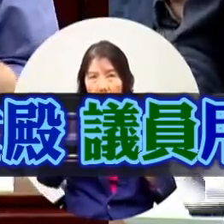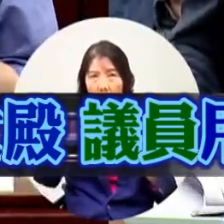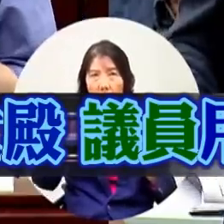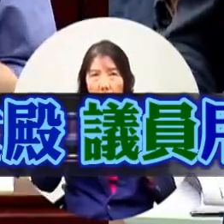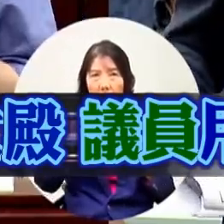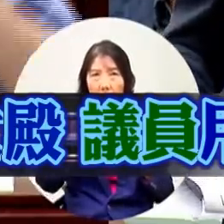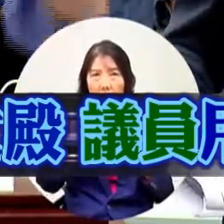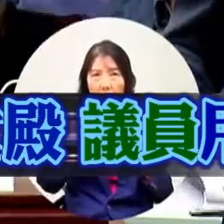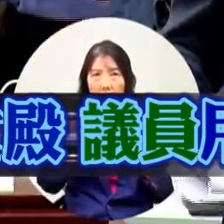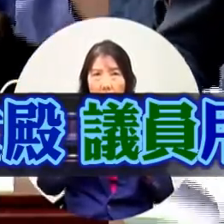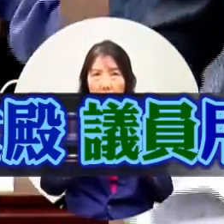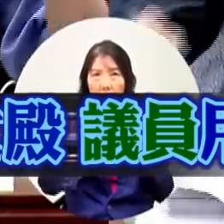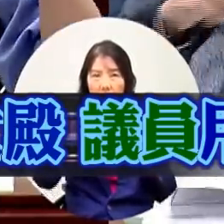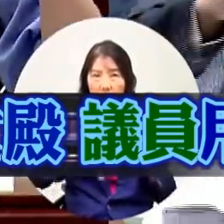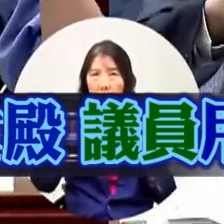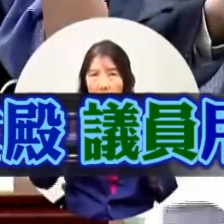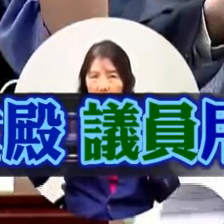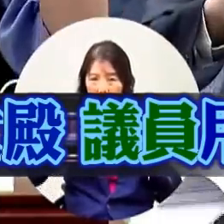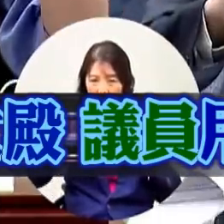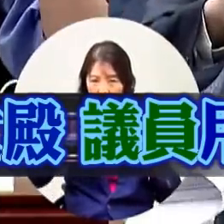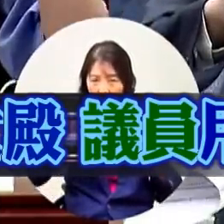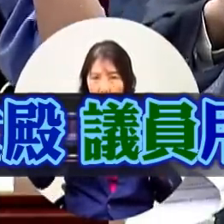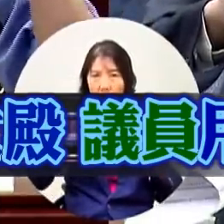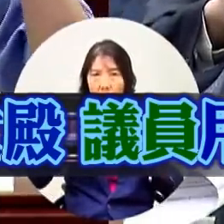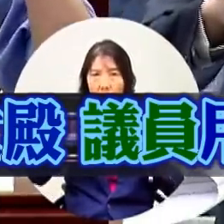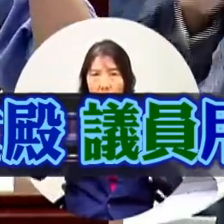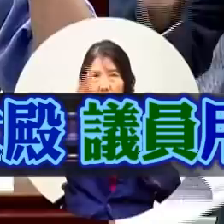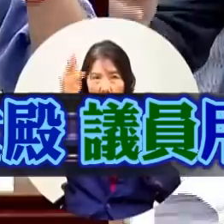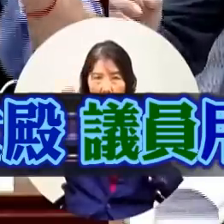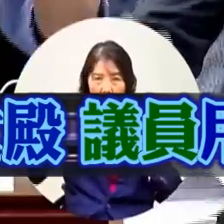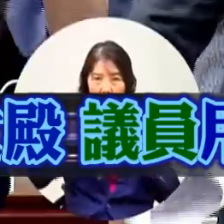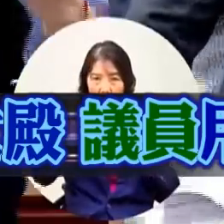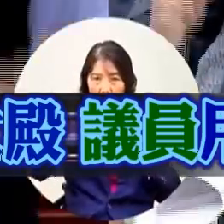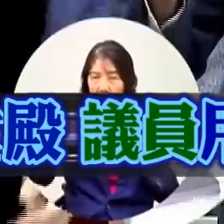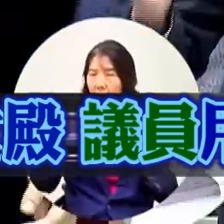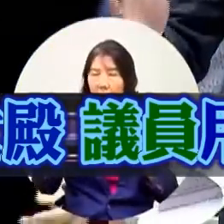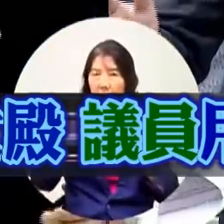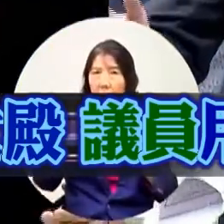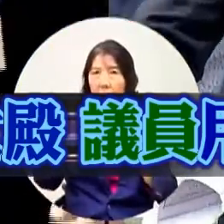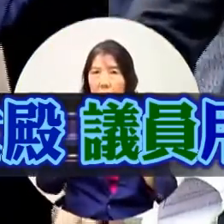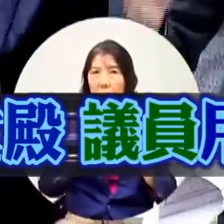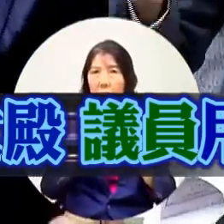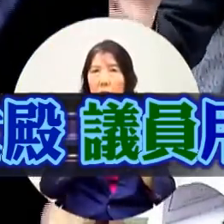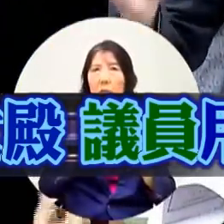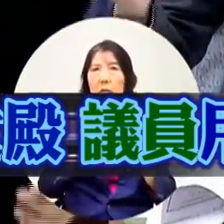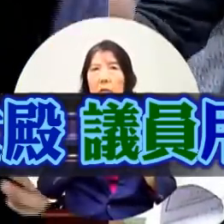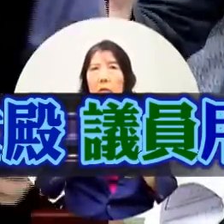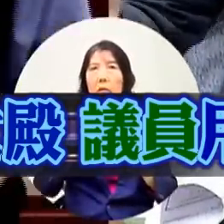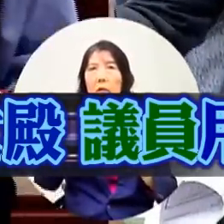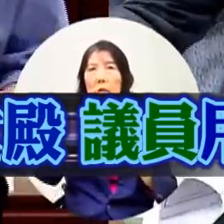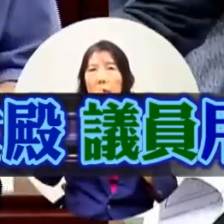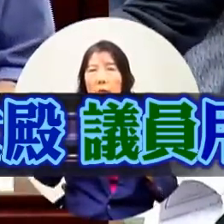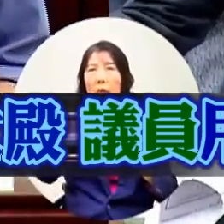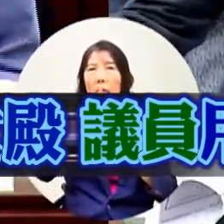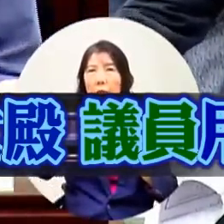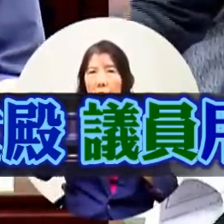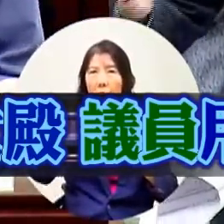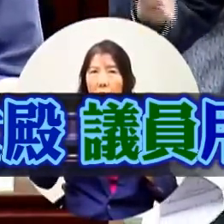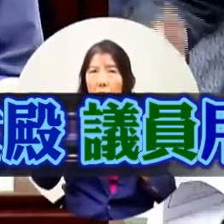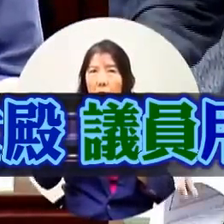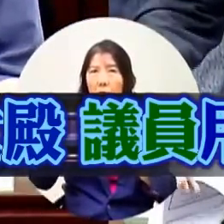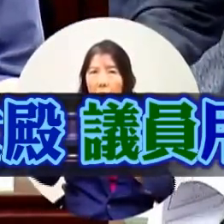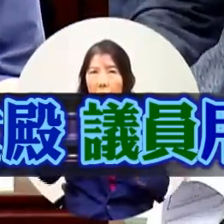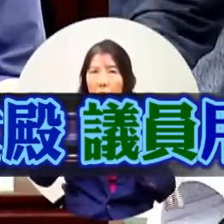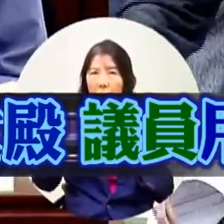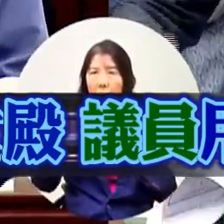这里不是行政院，那这些 市长为什么要执行你这个议题？是因为你一直大声疾呼说，假设治金区有过，